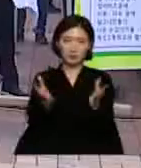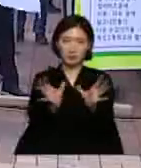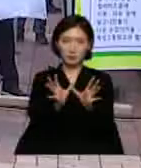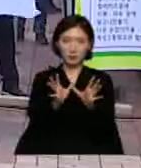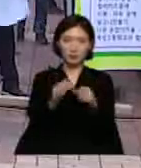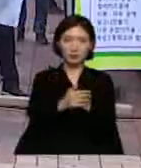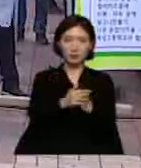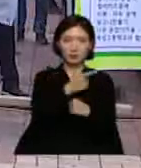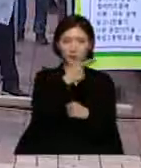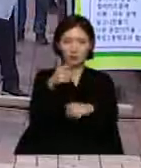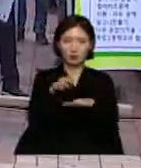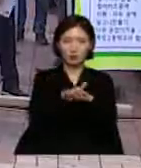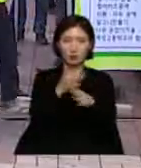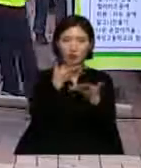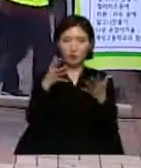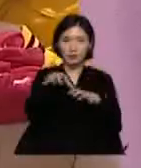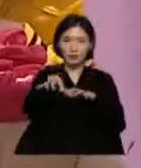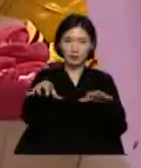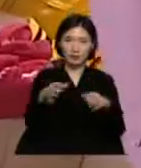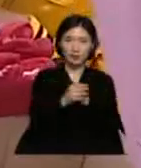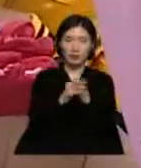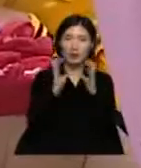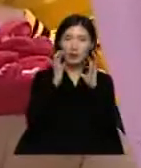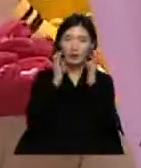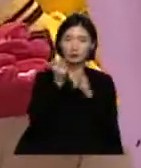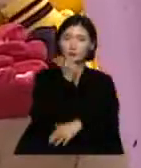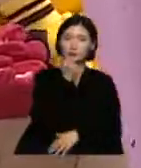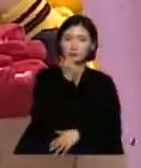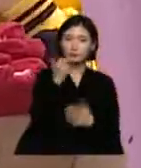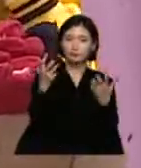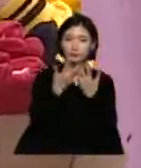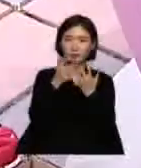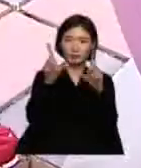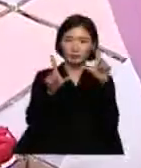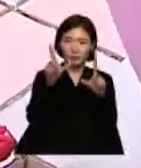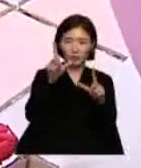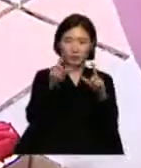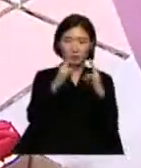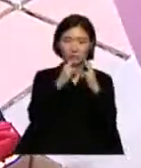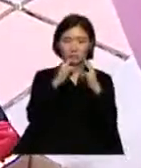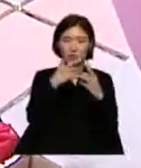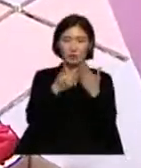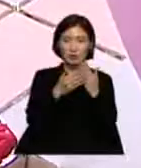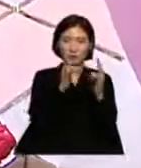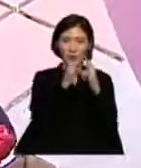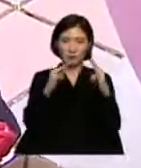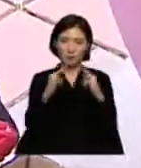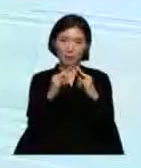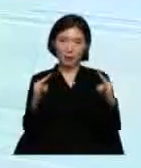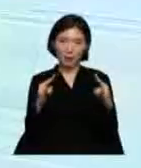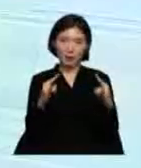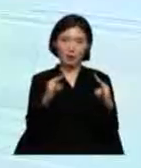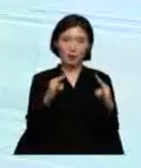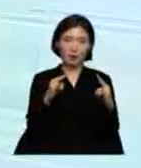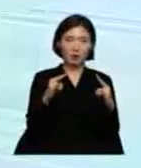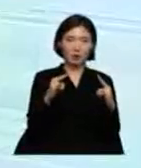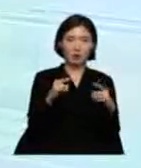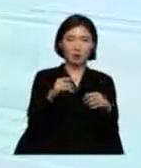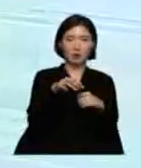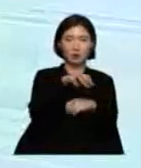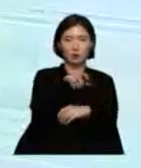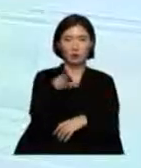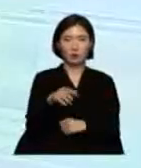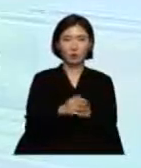대규모 아파트 단지가 모처럼 아이들 웃음소리로 가득합니다. 부스에 차려진 각종 체험 코너들, 그리고